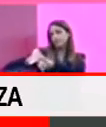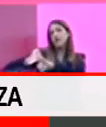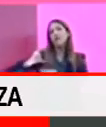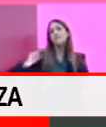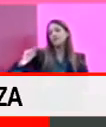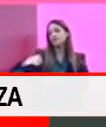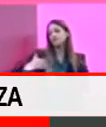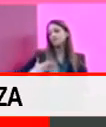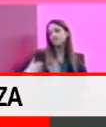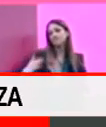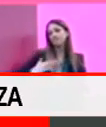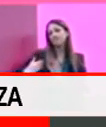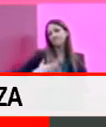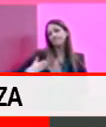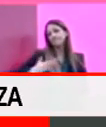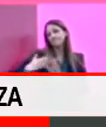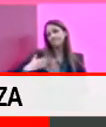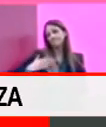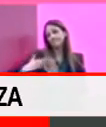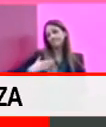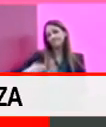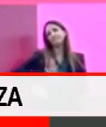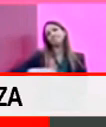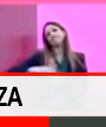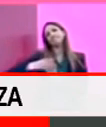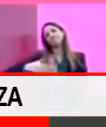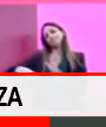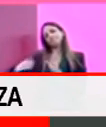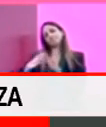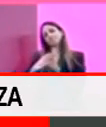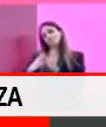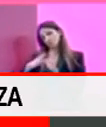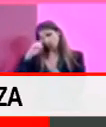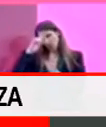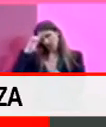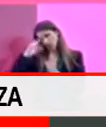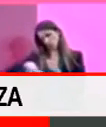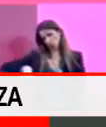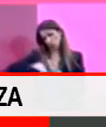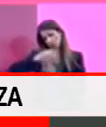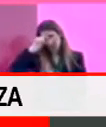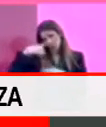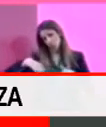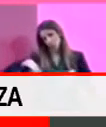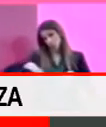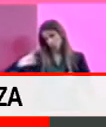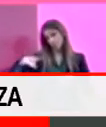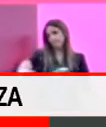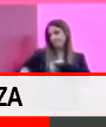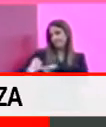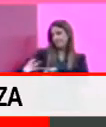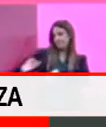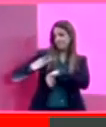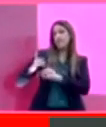ελπίζω μοναδικές και ανεπανάληπτες συνθήκες, πρέπει να του